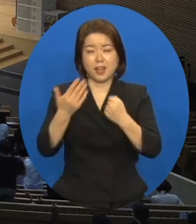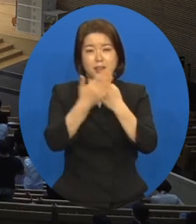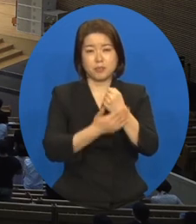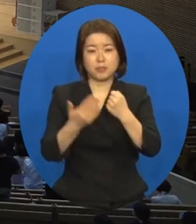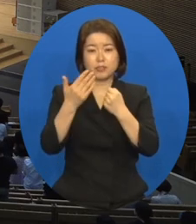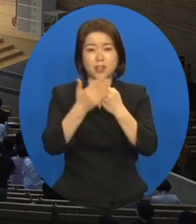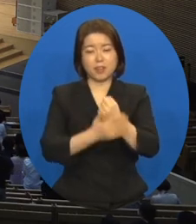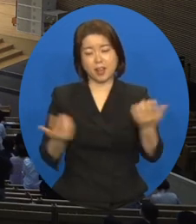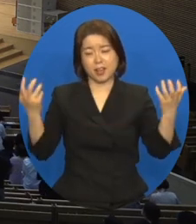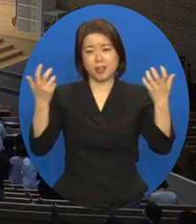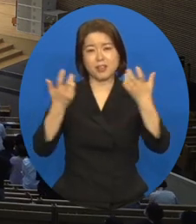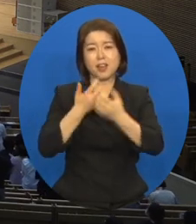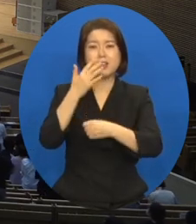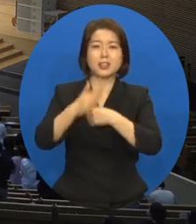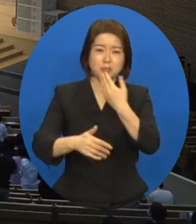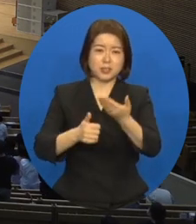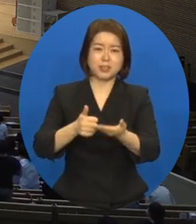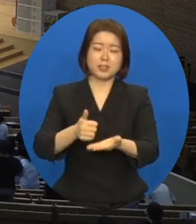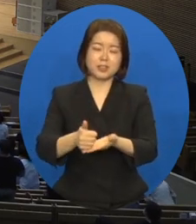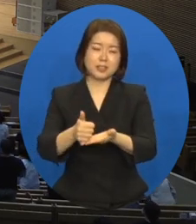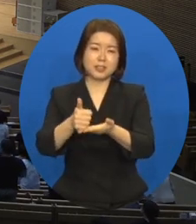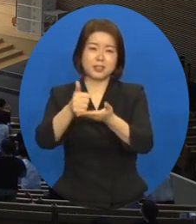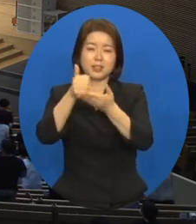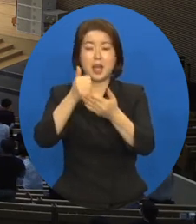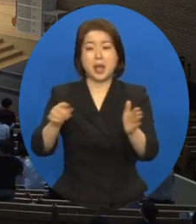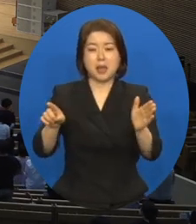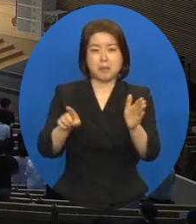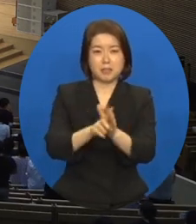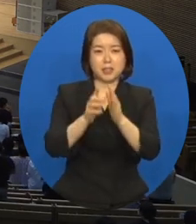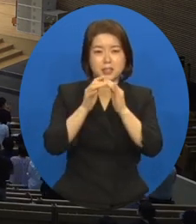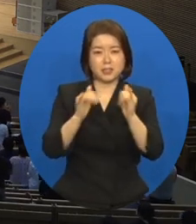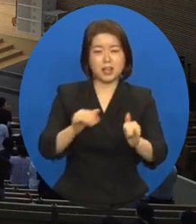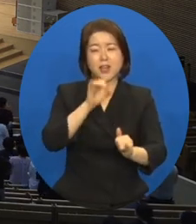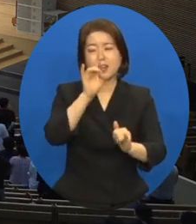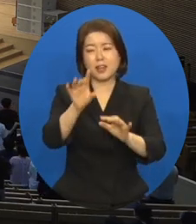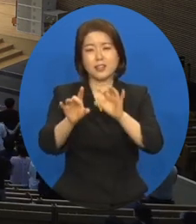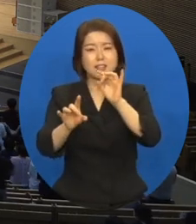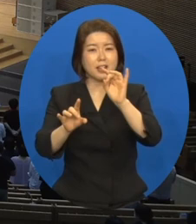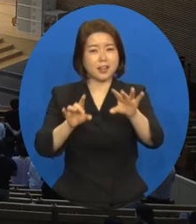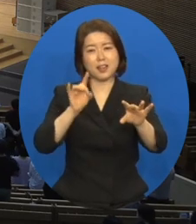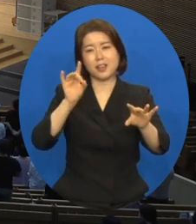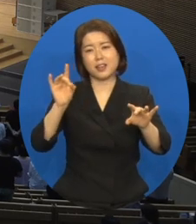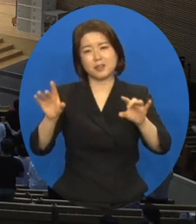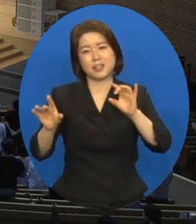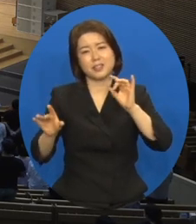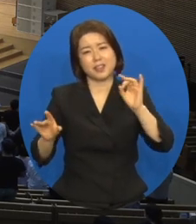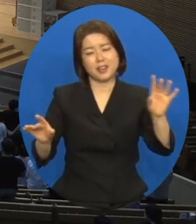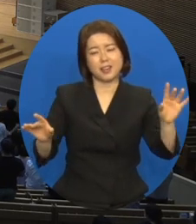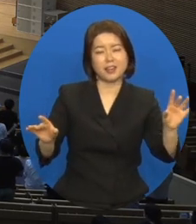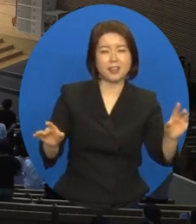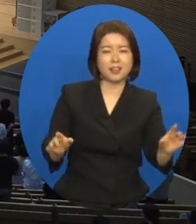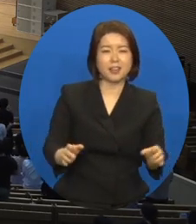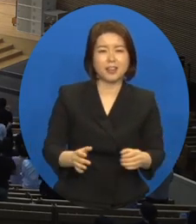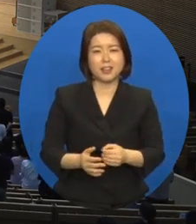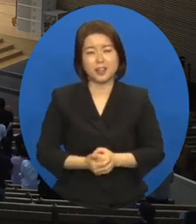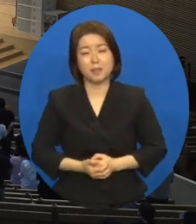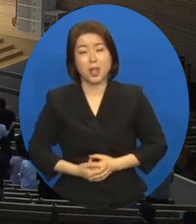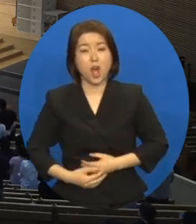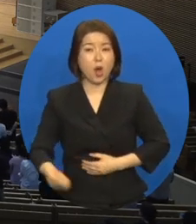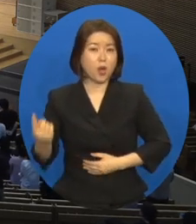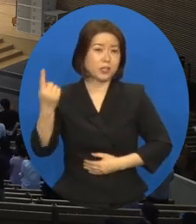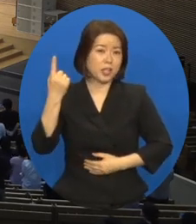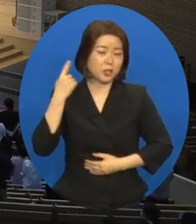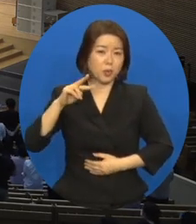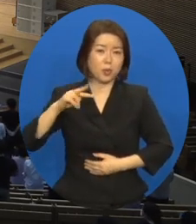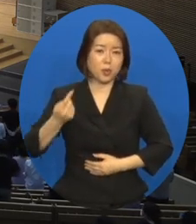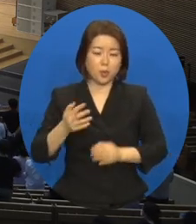은혜가 풍성한 하나님은 믿는 자 한 사람 한